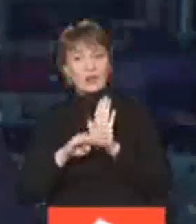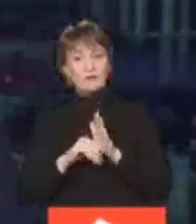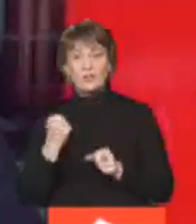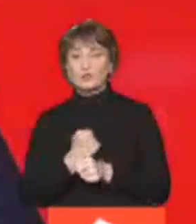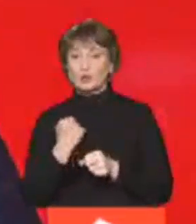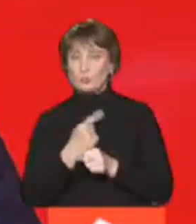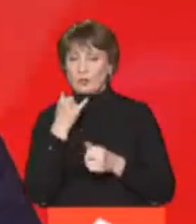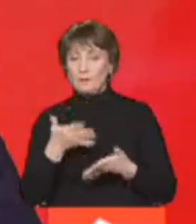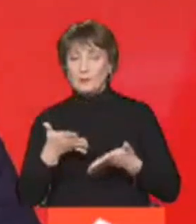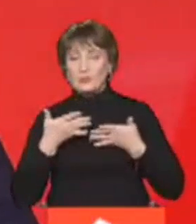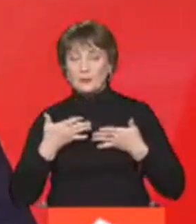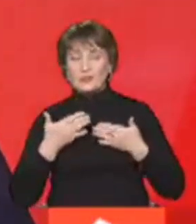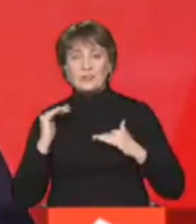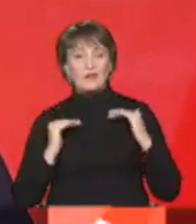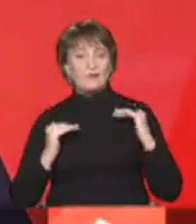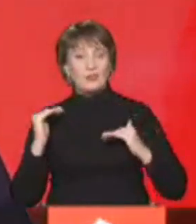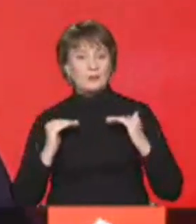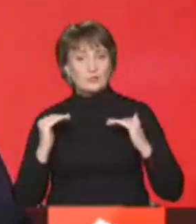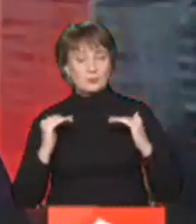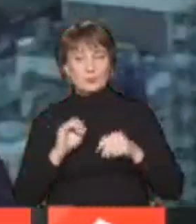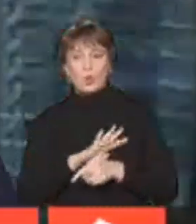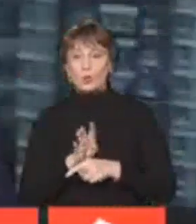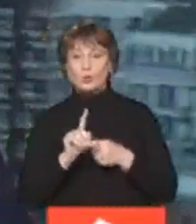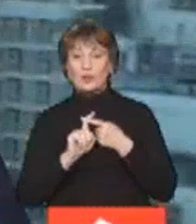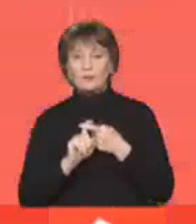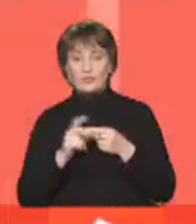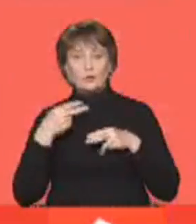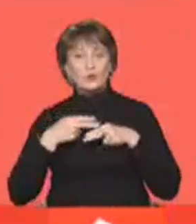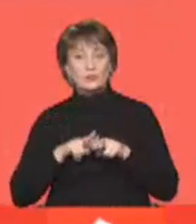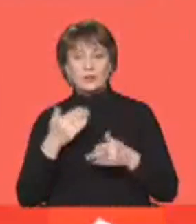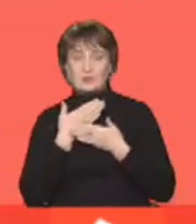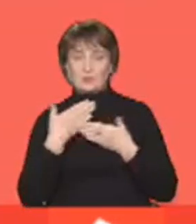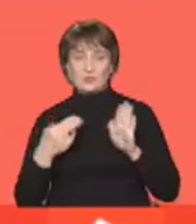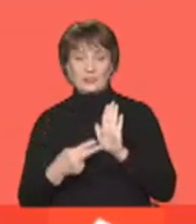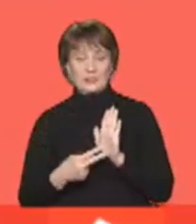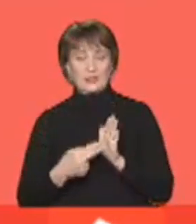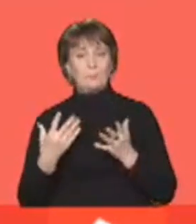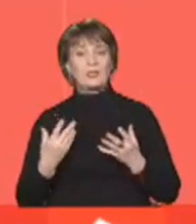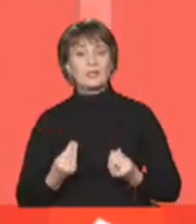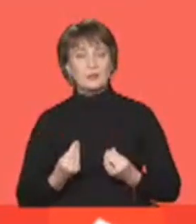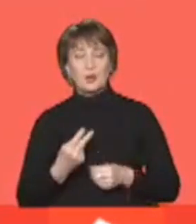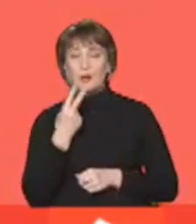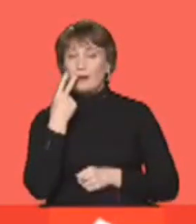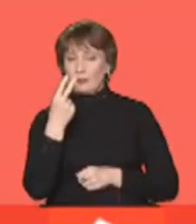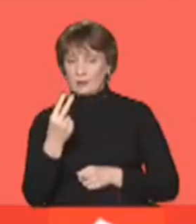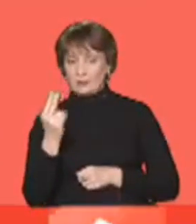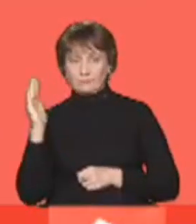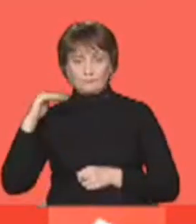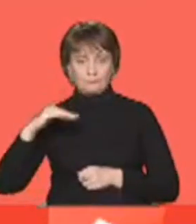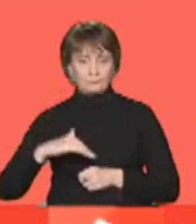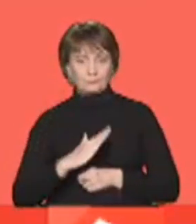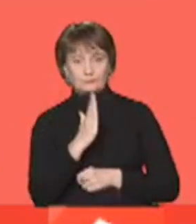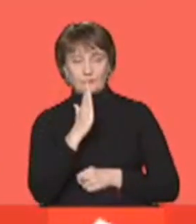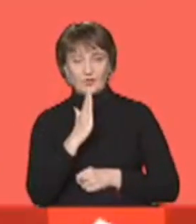який відображає тенденцію перебігу коронавірусу у столиці за останні 7 днів. От дивіться, за тиждень від